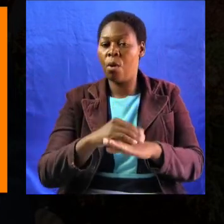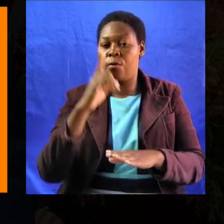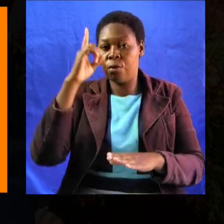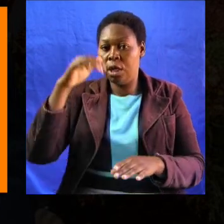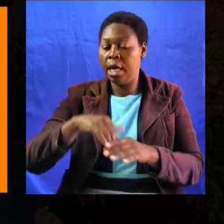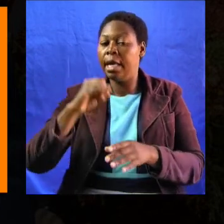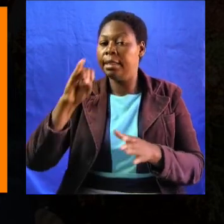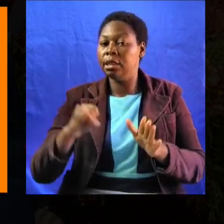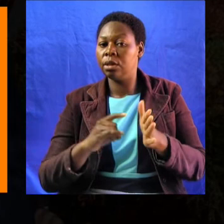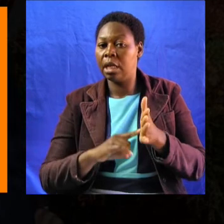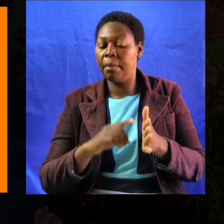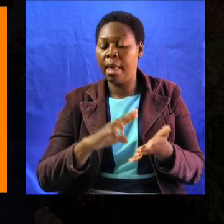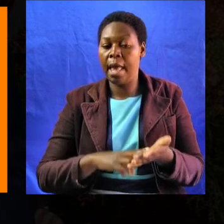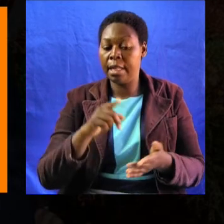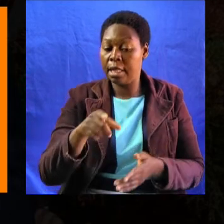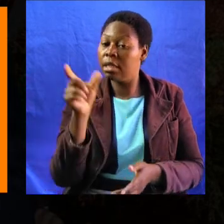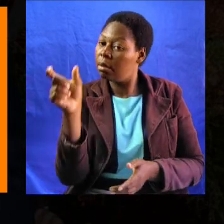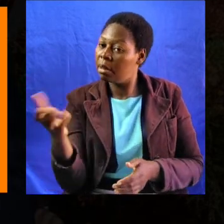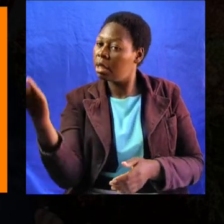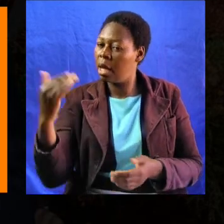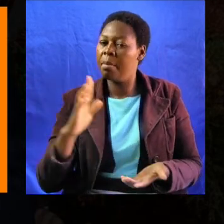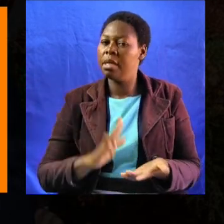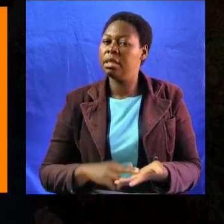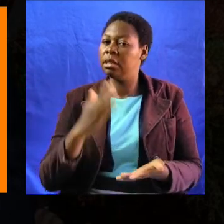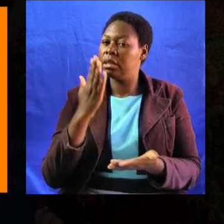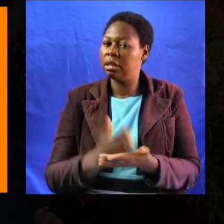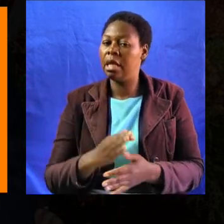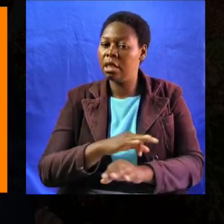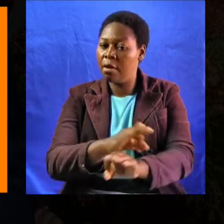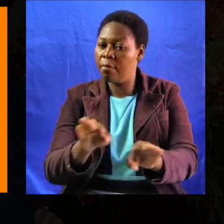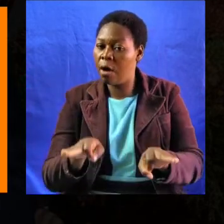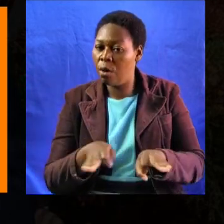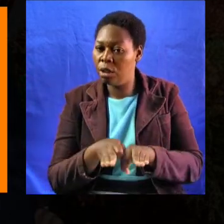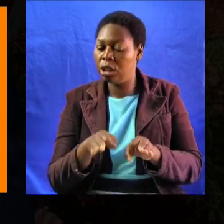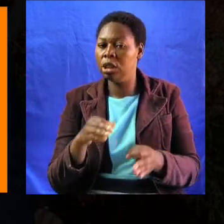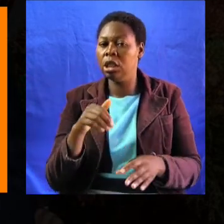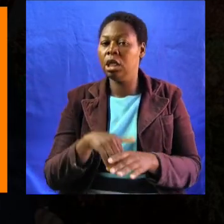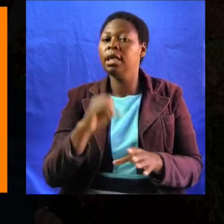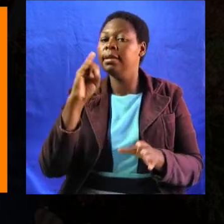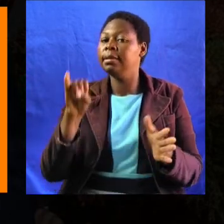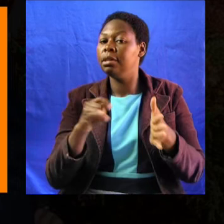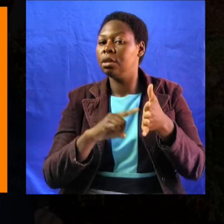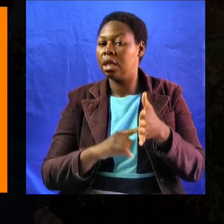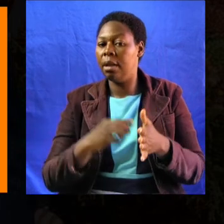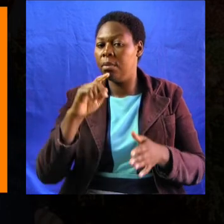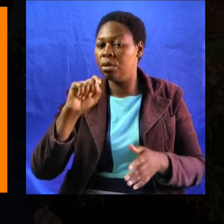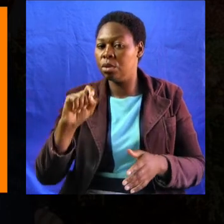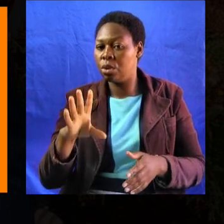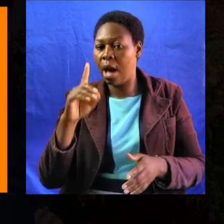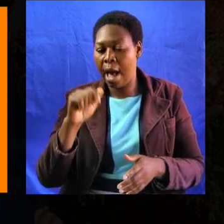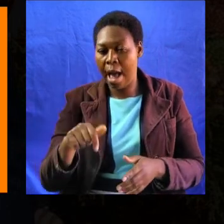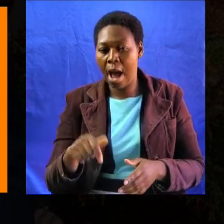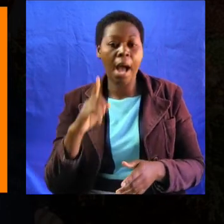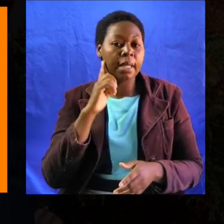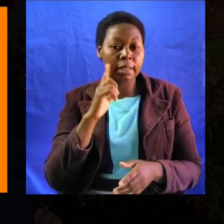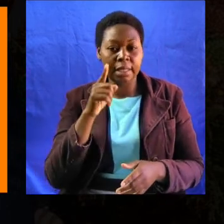Sheshibhazari wakauya akateya nheyo dzeimba yaMwari iri paJerusarema. Zvino kubva panguva iyo kusvikira zvino